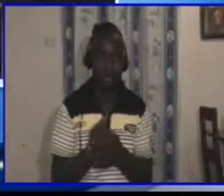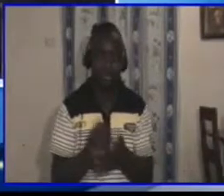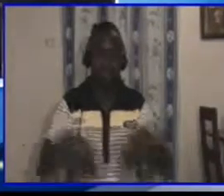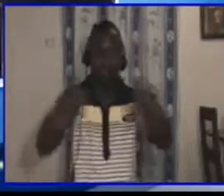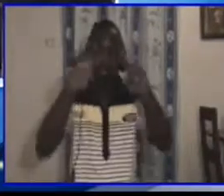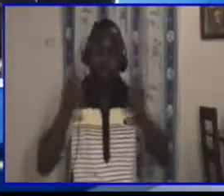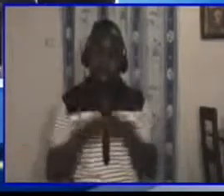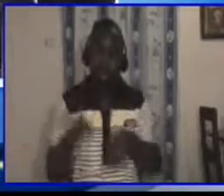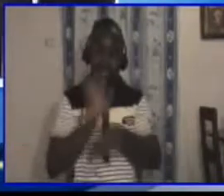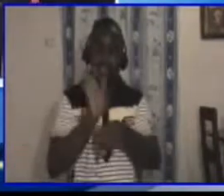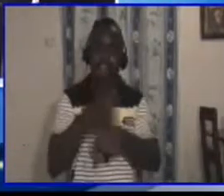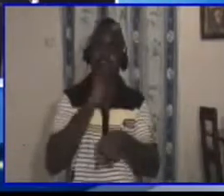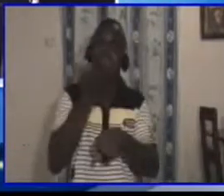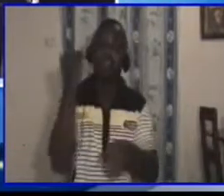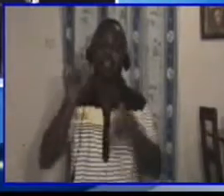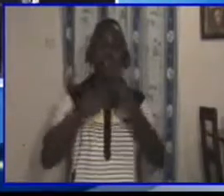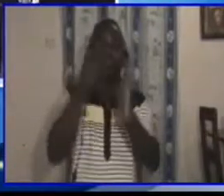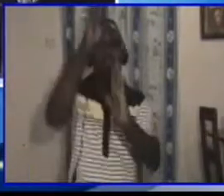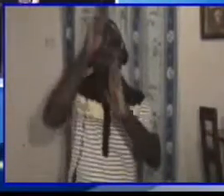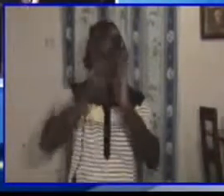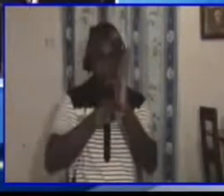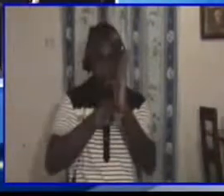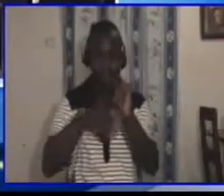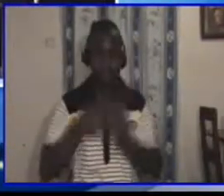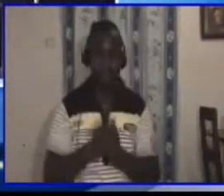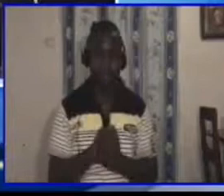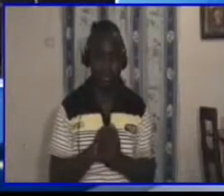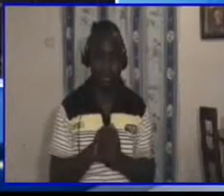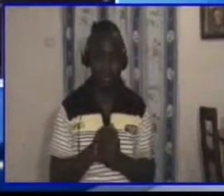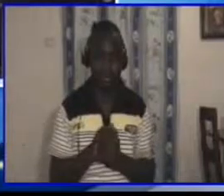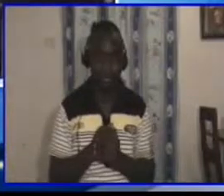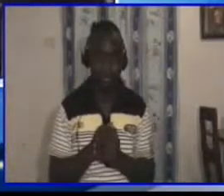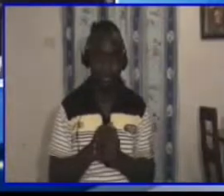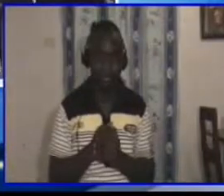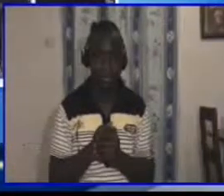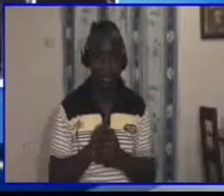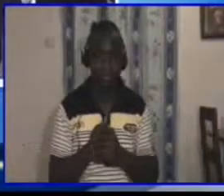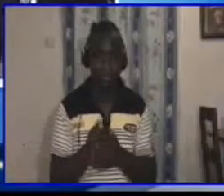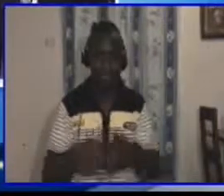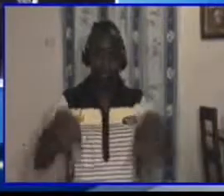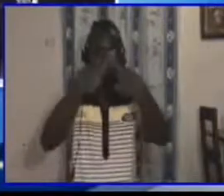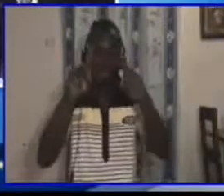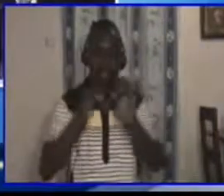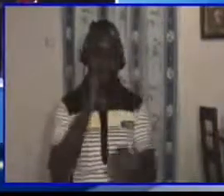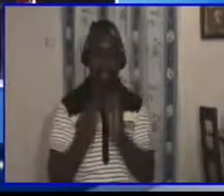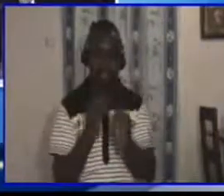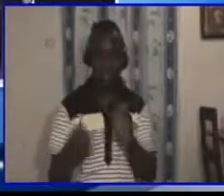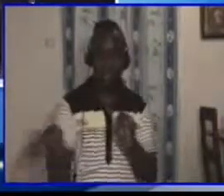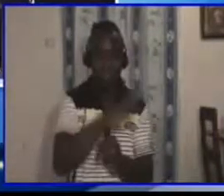tutte le cose tutti gli insegnamenti della bibbia